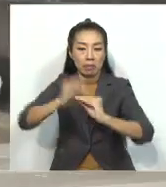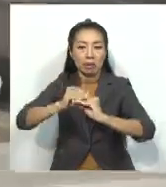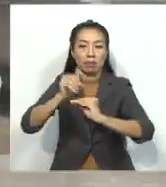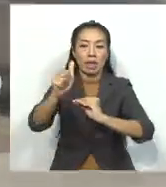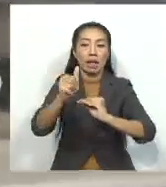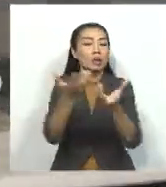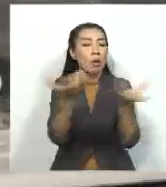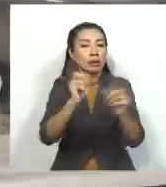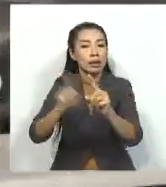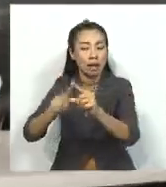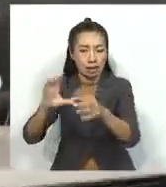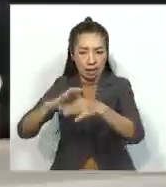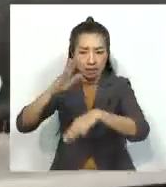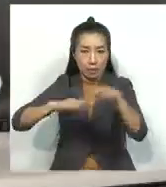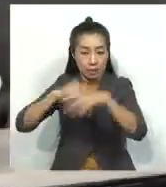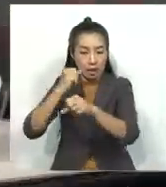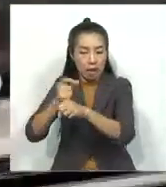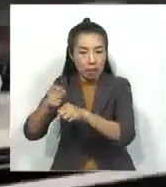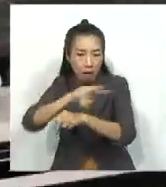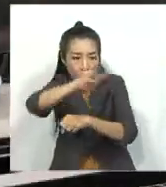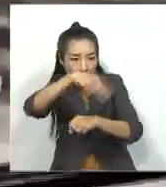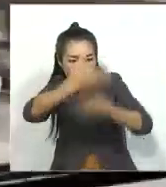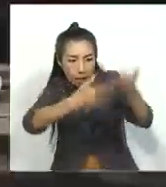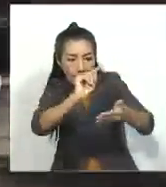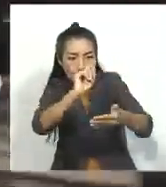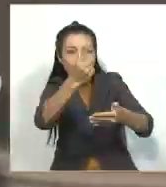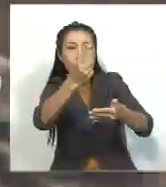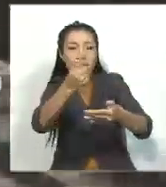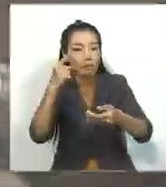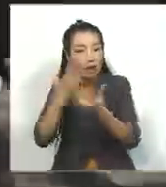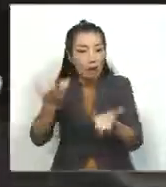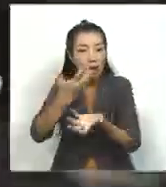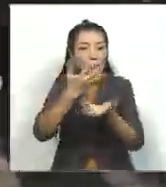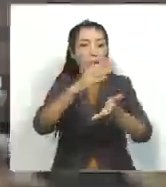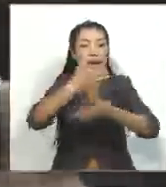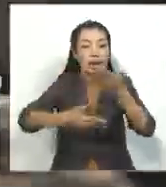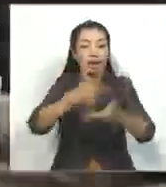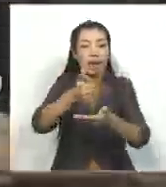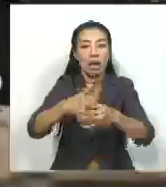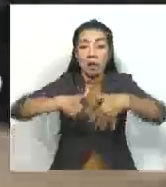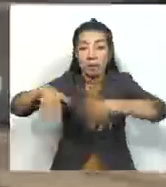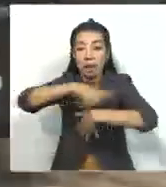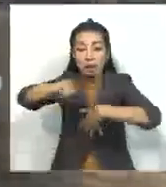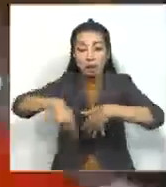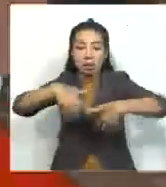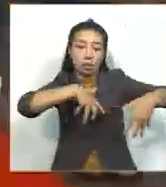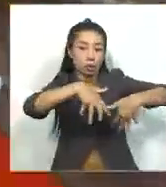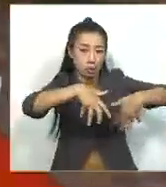และผลิตภัณฑ์หัตถกรรมและขยายตลาดช่องทางการจัดจำหน่ายเพื่อยกระดับวิสาหกิจรายย่อยและวิสาหกิจชุม